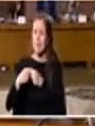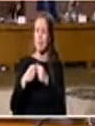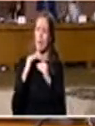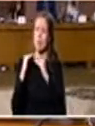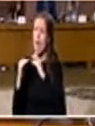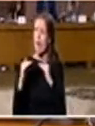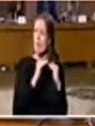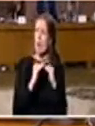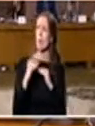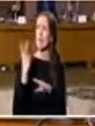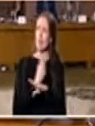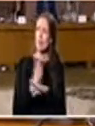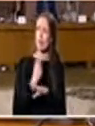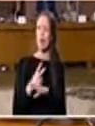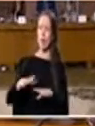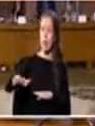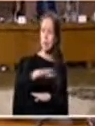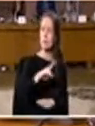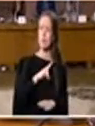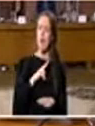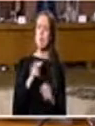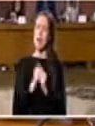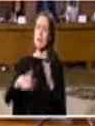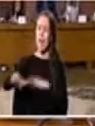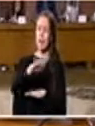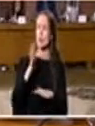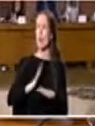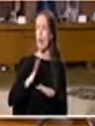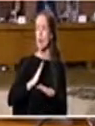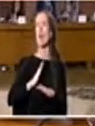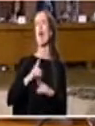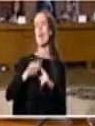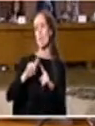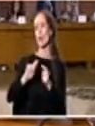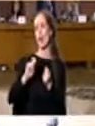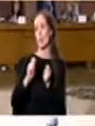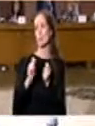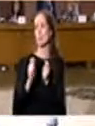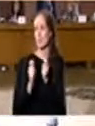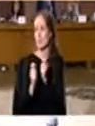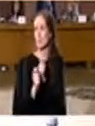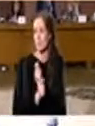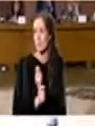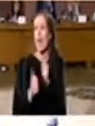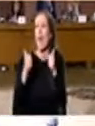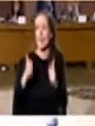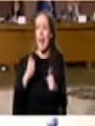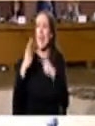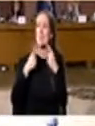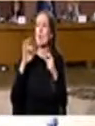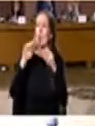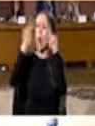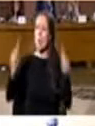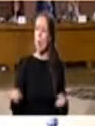evropskih država u koja ima zajedničke građane. Pa zato danas zapravo govorimo o povelji o